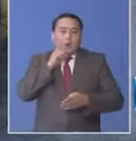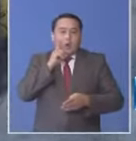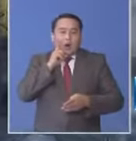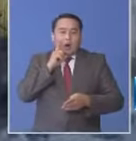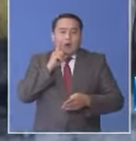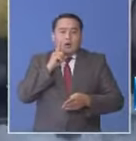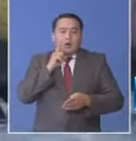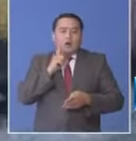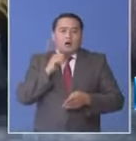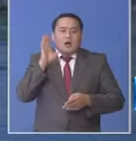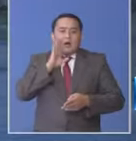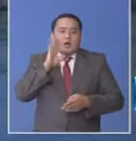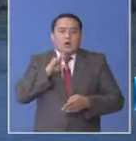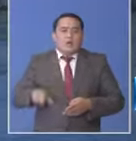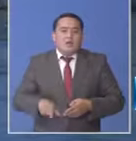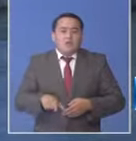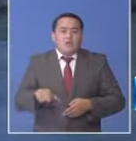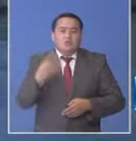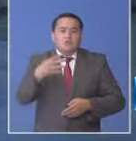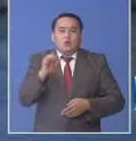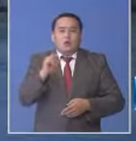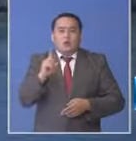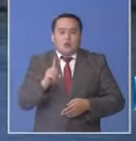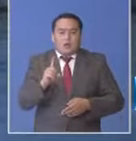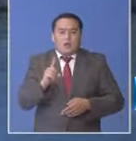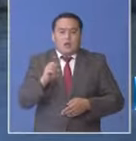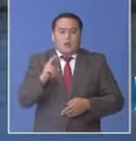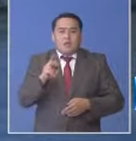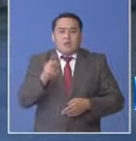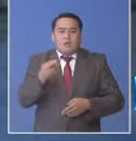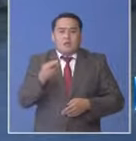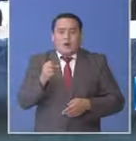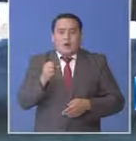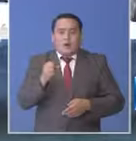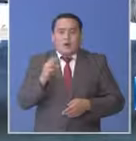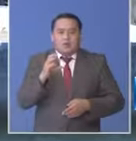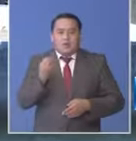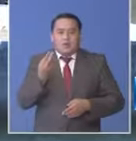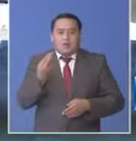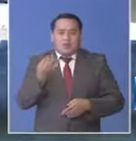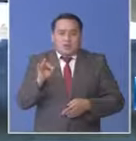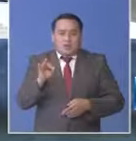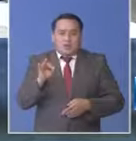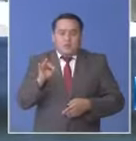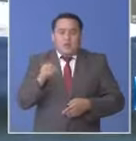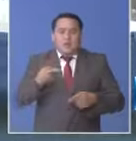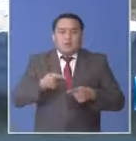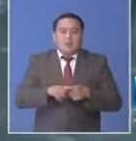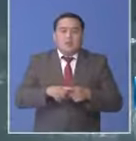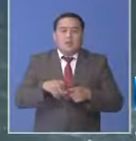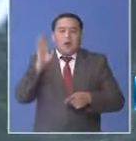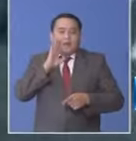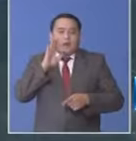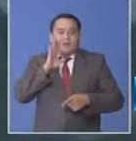Назаренко форсировал реки Европы более 40 раз, в их числе Эльба и Шпрее. Морфометрические параметры движения техники по воде, а